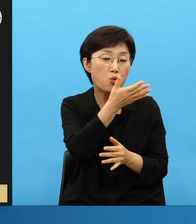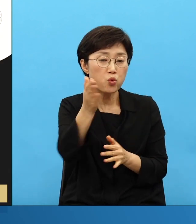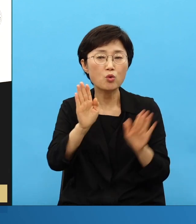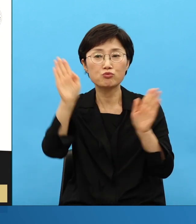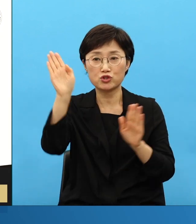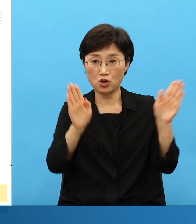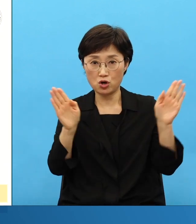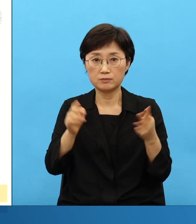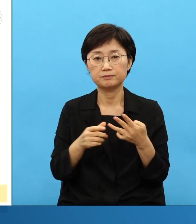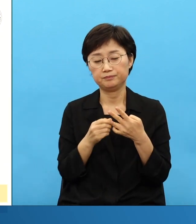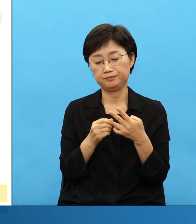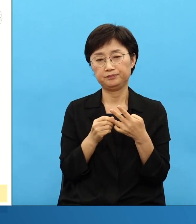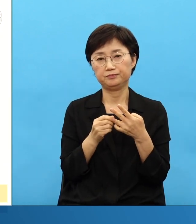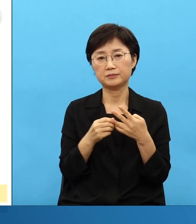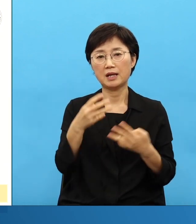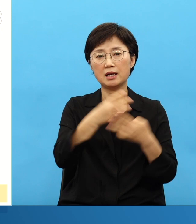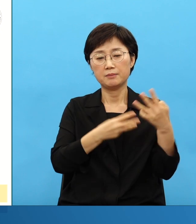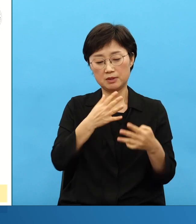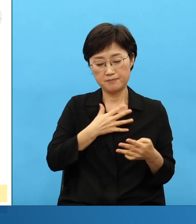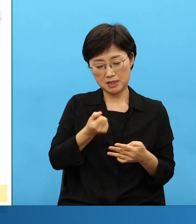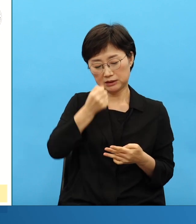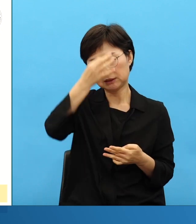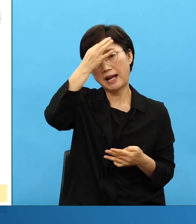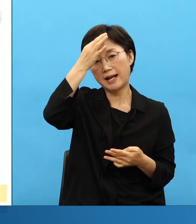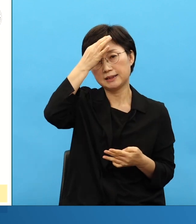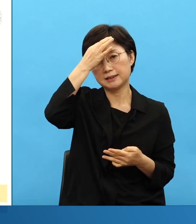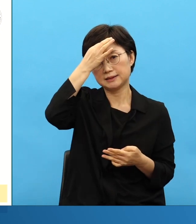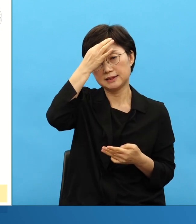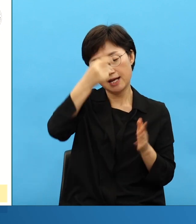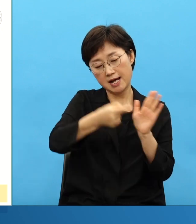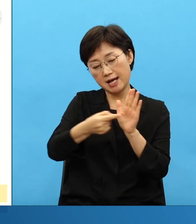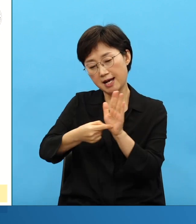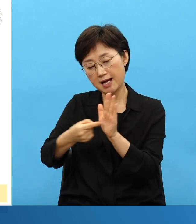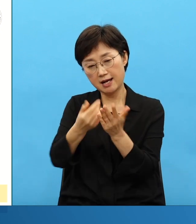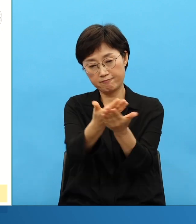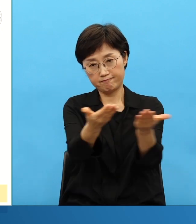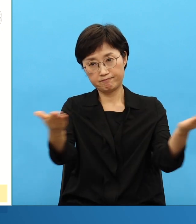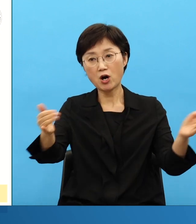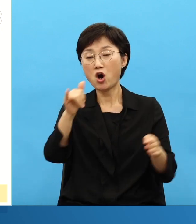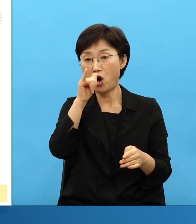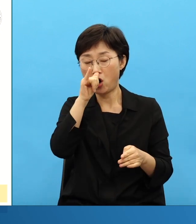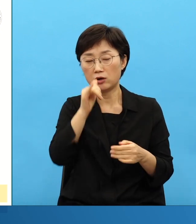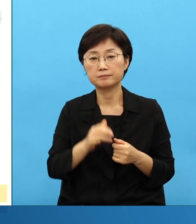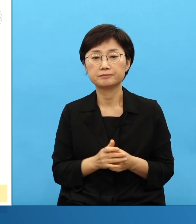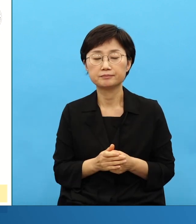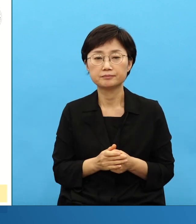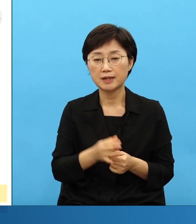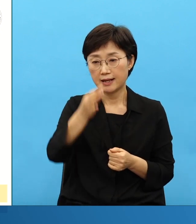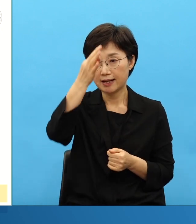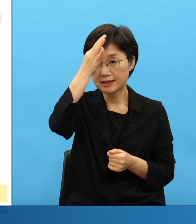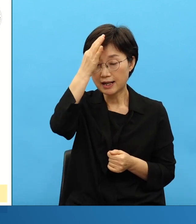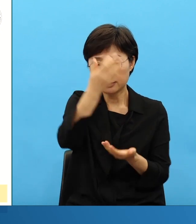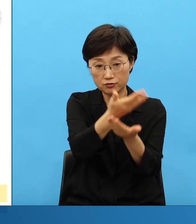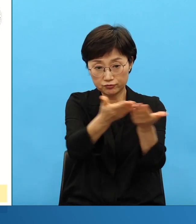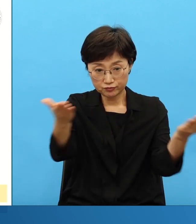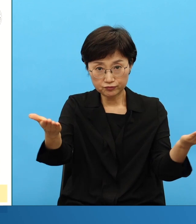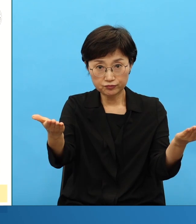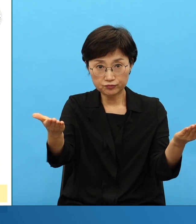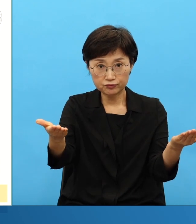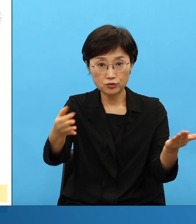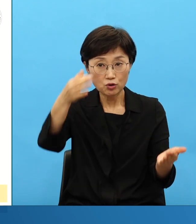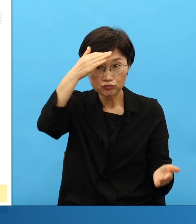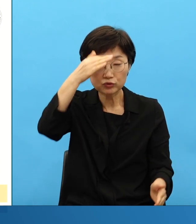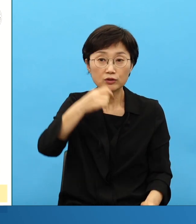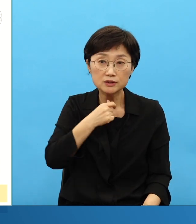번째로는 렘넌트의 달란트를 마음껏 펼치는 달란트 전시회가 진행됩니다. 달란트 전시회 참여 안내